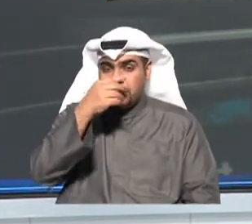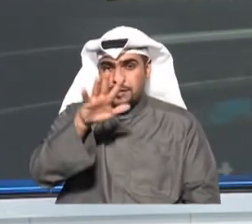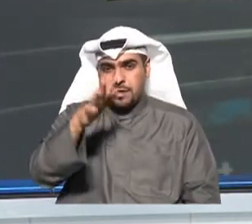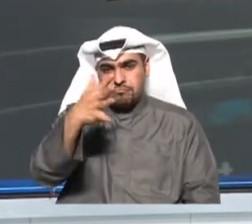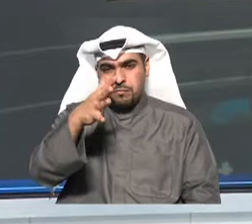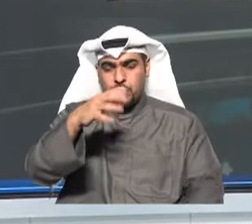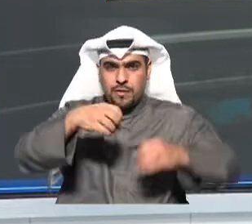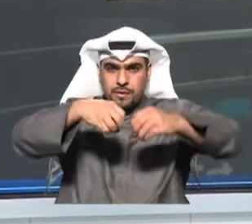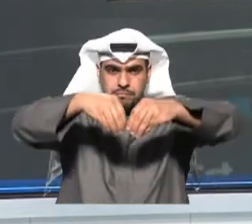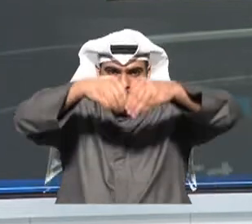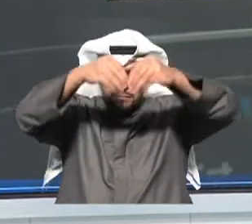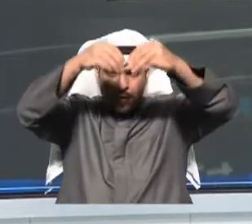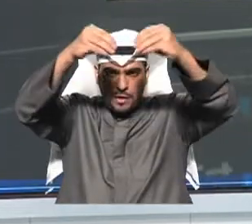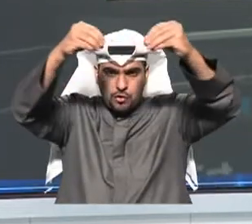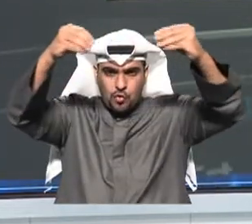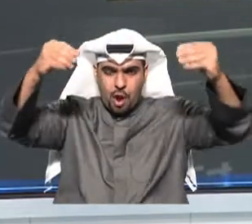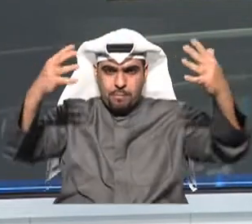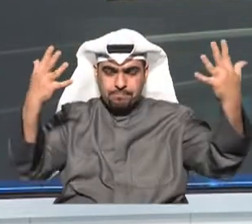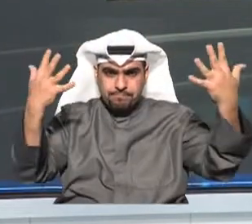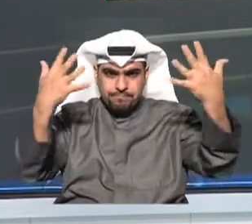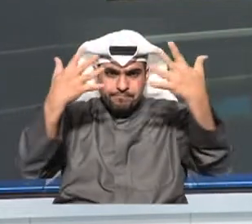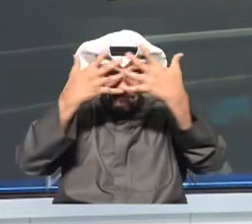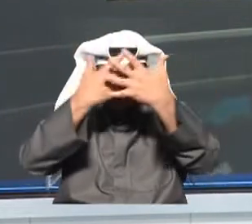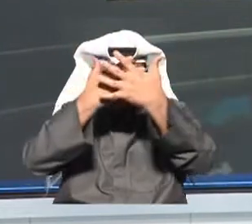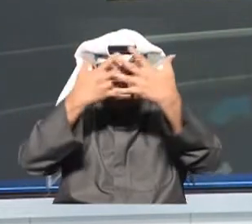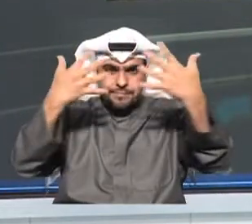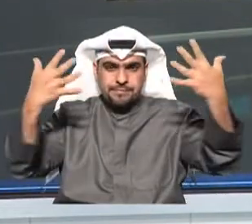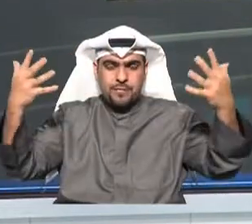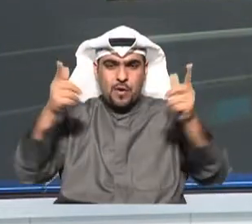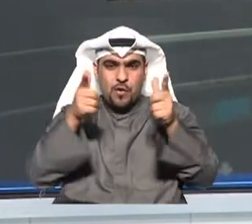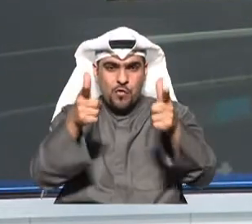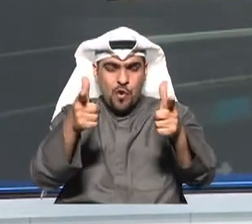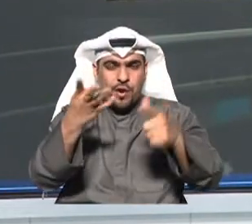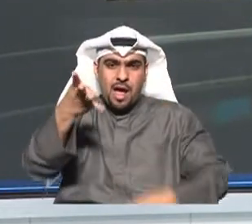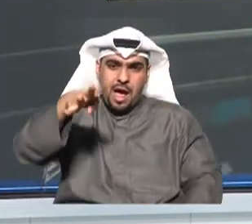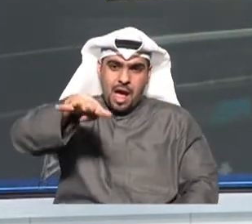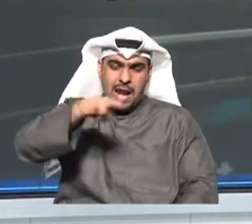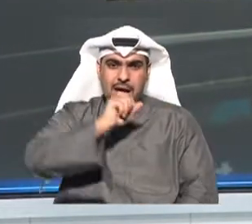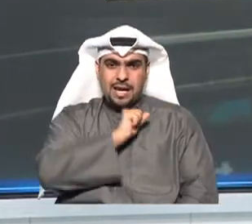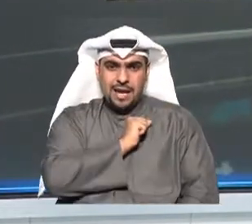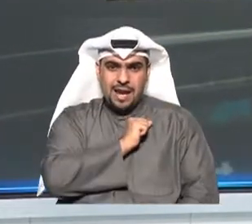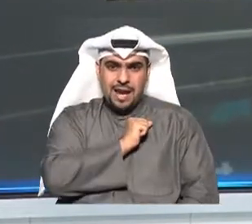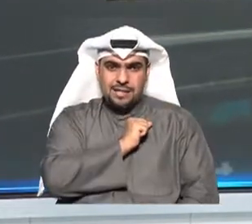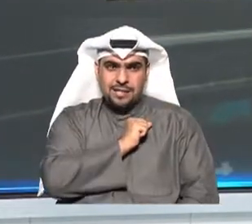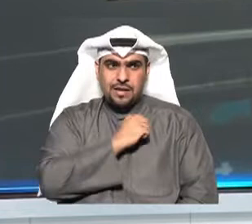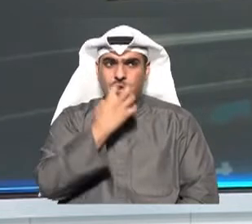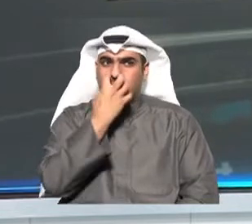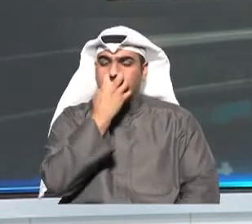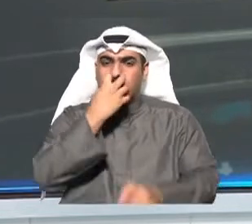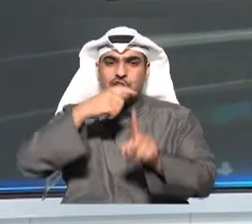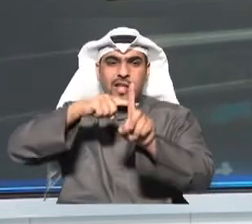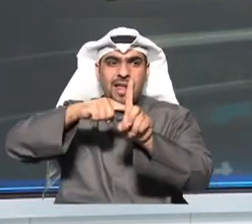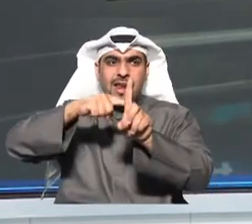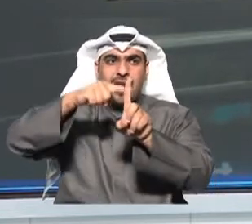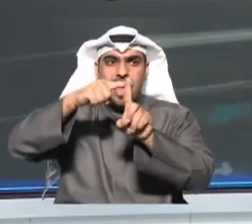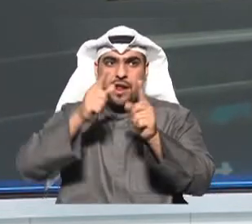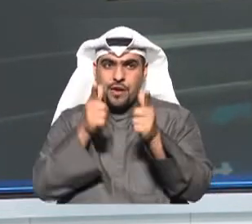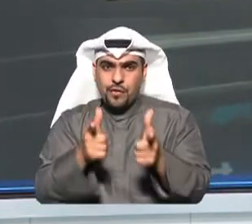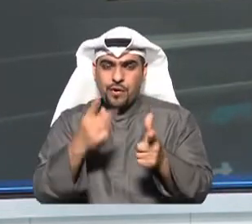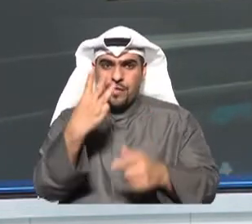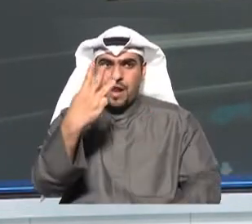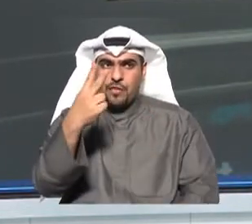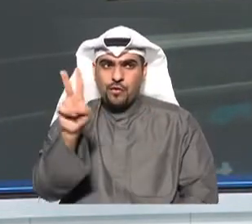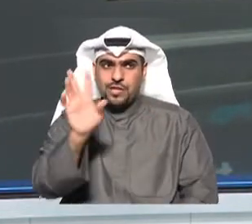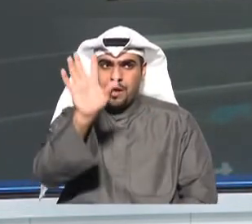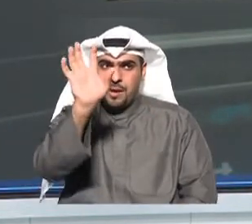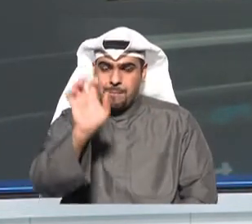المكشوفة. ودرجات الحرارة المتوقعة العظمى متفاوتة ما بين 23 إلى 24 درجة مئوية، بالنسبة للصغرى ما بين